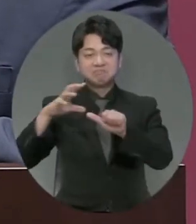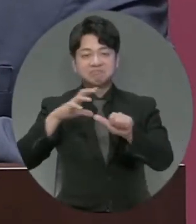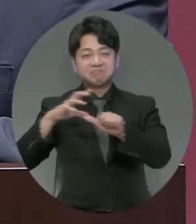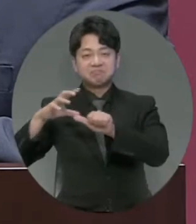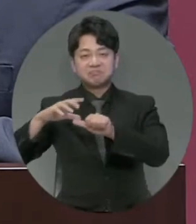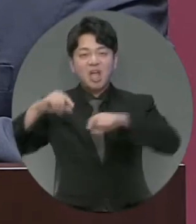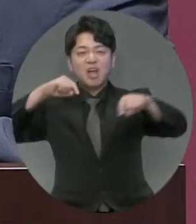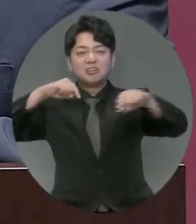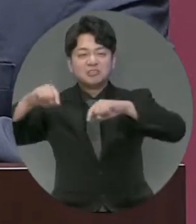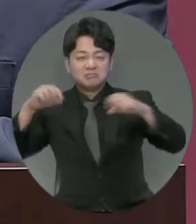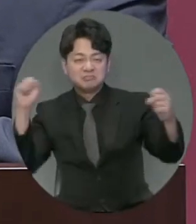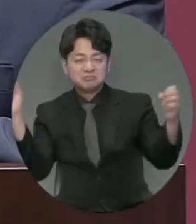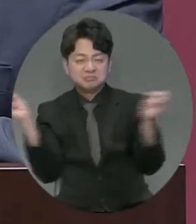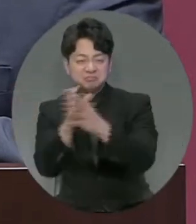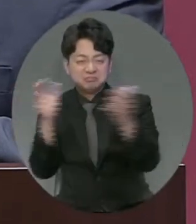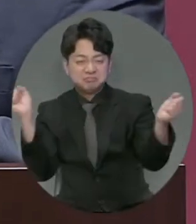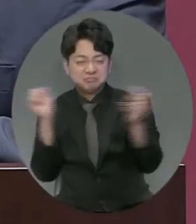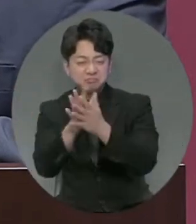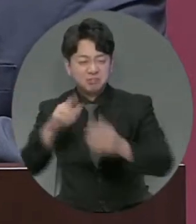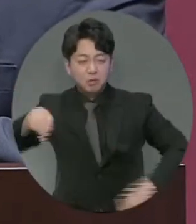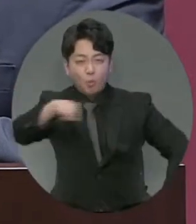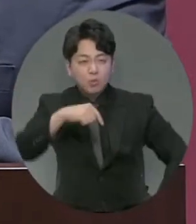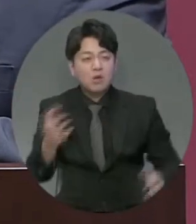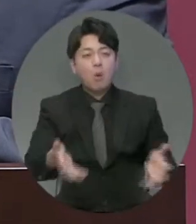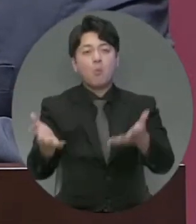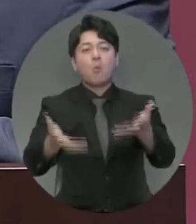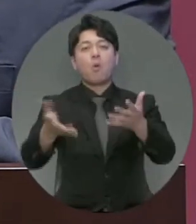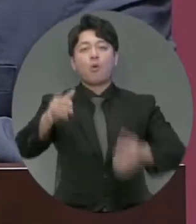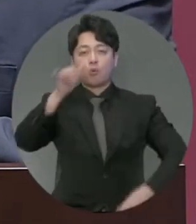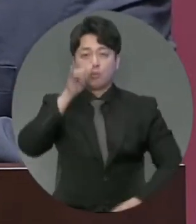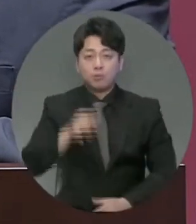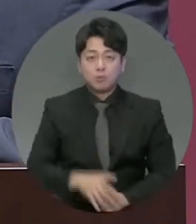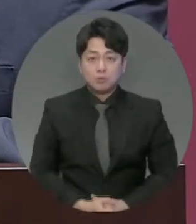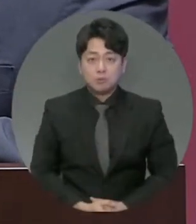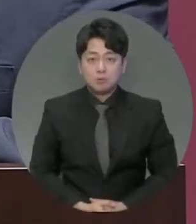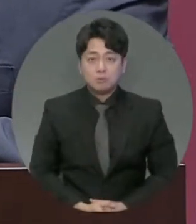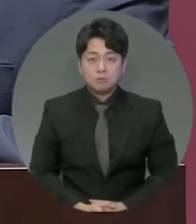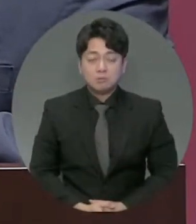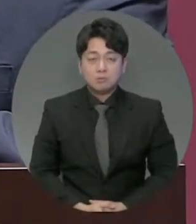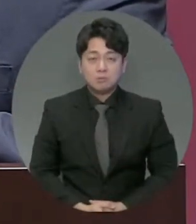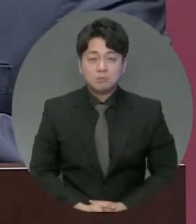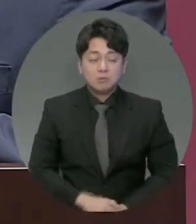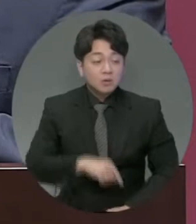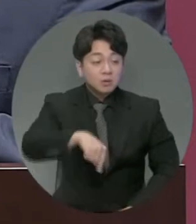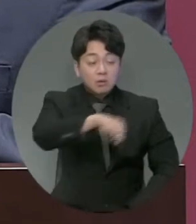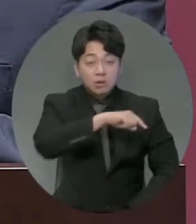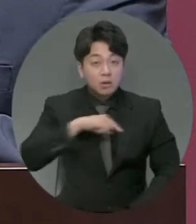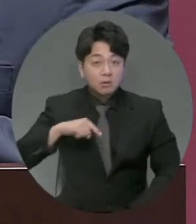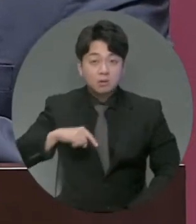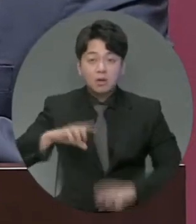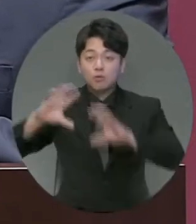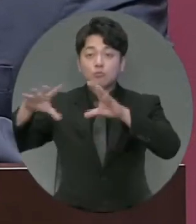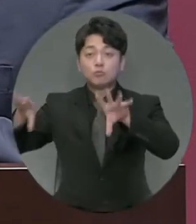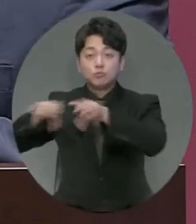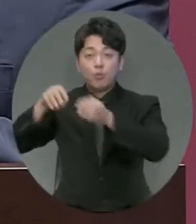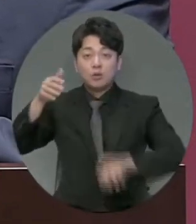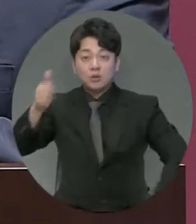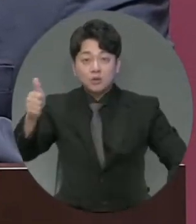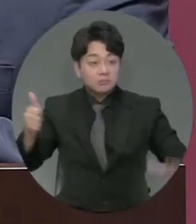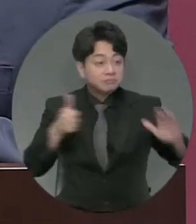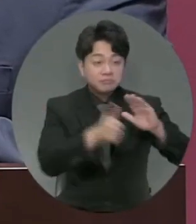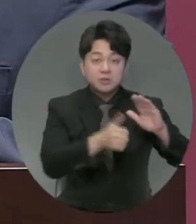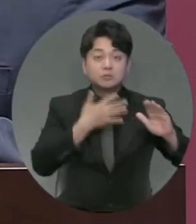몰아넣었습니다. 또 있습니다. 지금 국무총리님이 이러한 부대와 이러한 데를 방문 안 했듯이